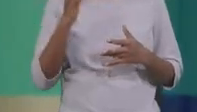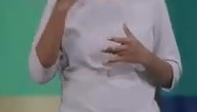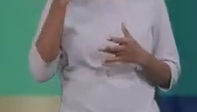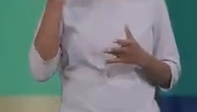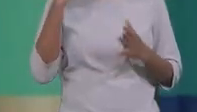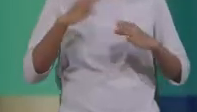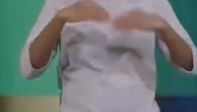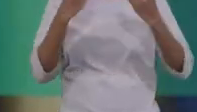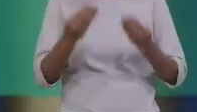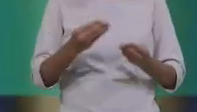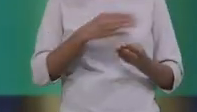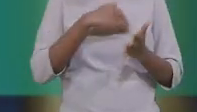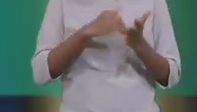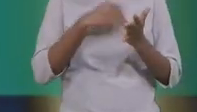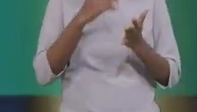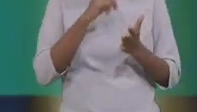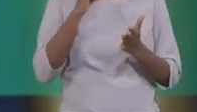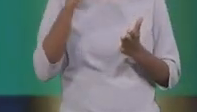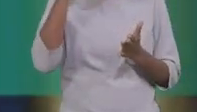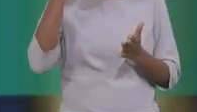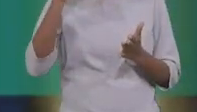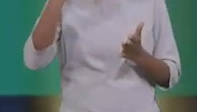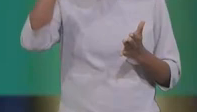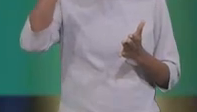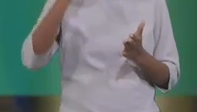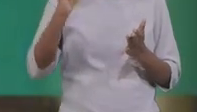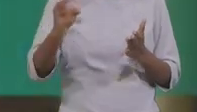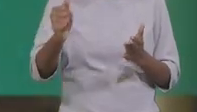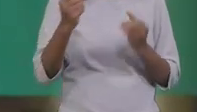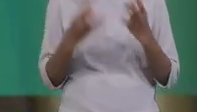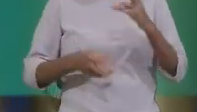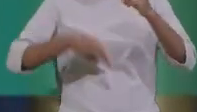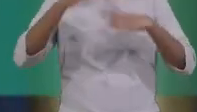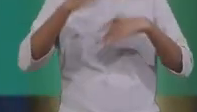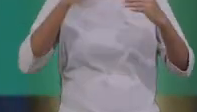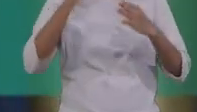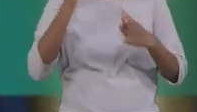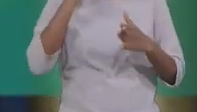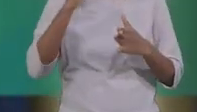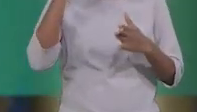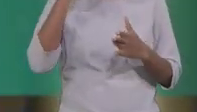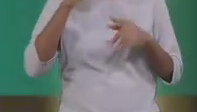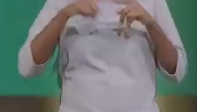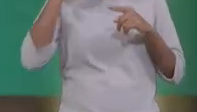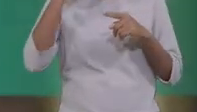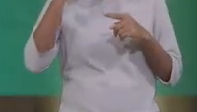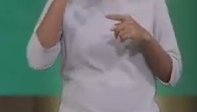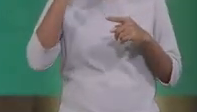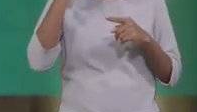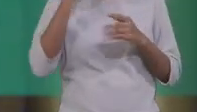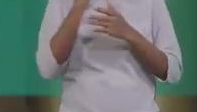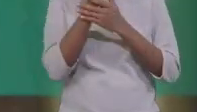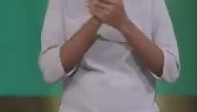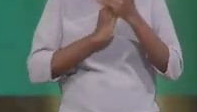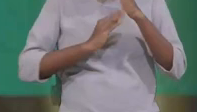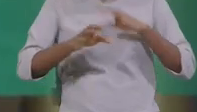foi nous a été donné. De ne pas avoir une trop haute opinion, mais de revêtir des